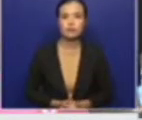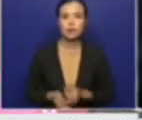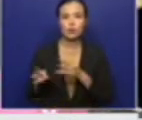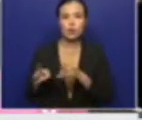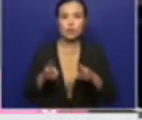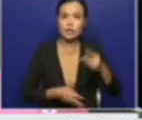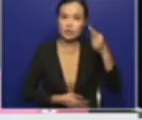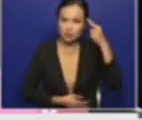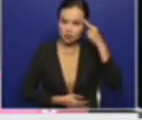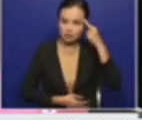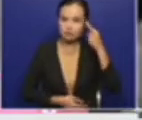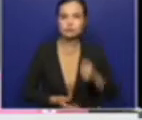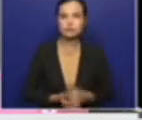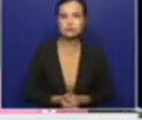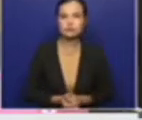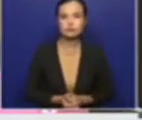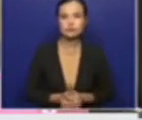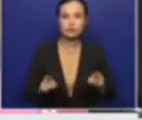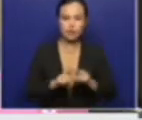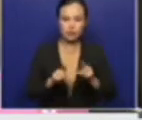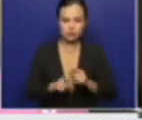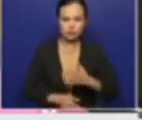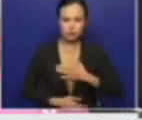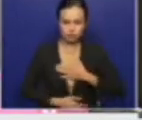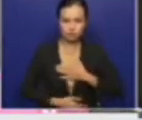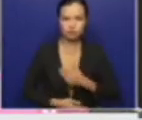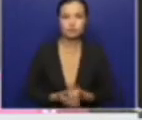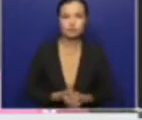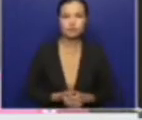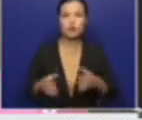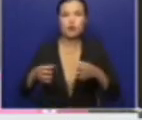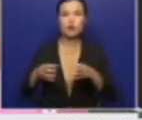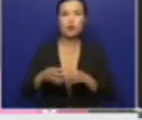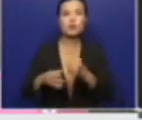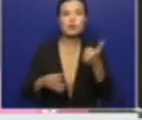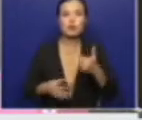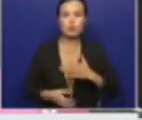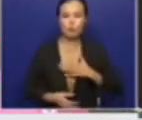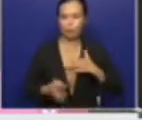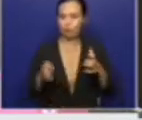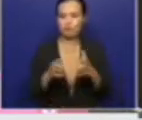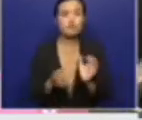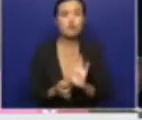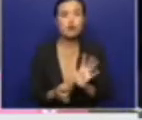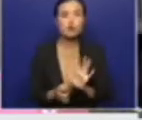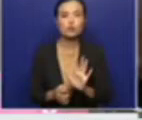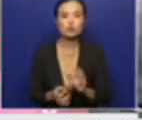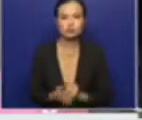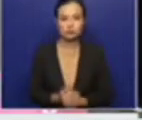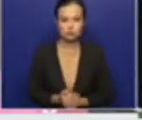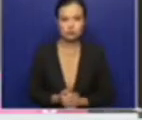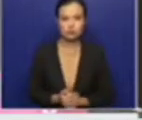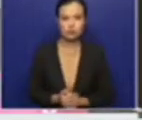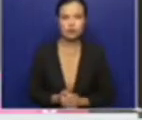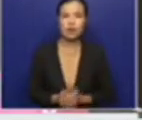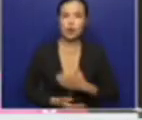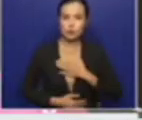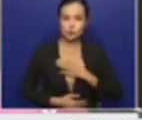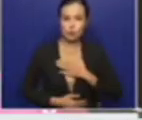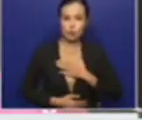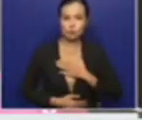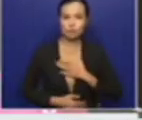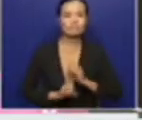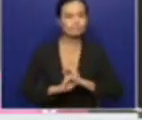ดเหมือนผมครับส่วนพรรคอื่นนั้นผมไม่กล้าก้าวล่วงนะครับแต่ผมเองนั้นผมยังยืน